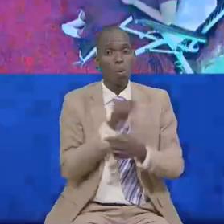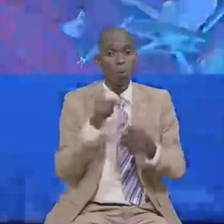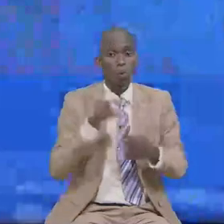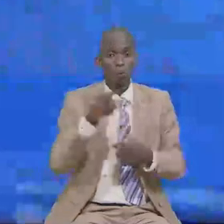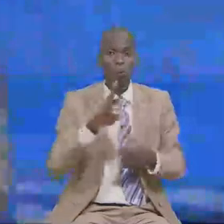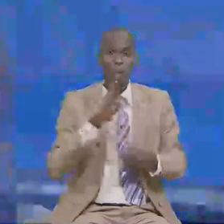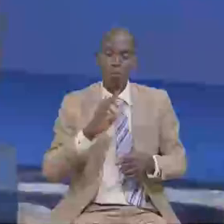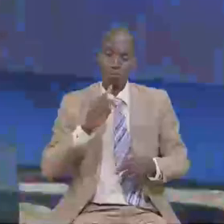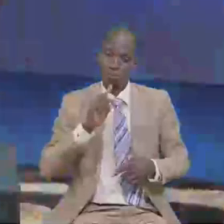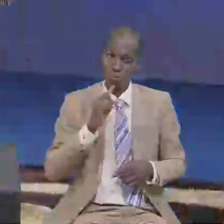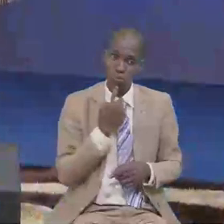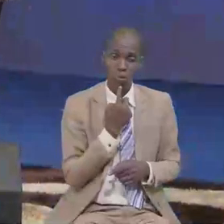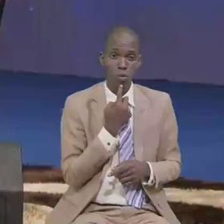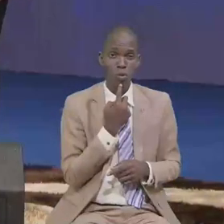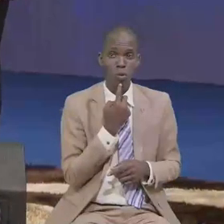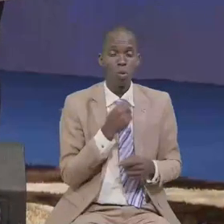es sincère,